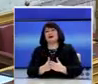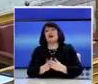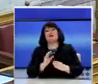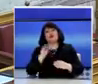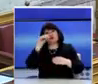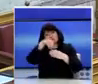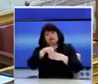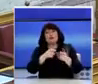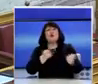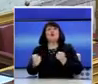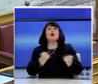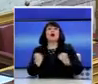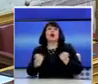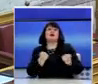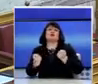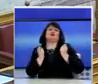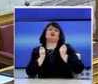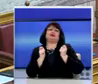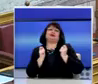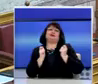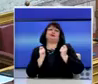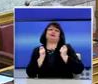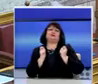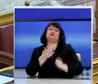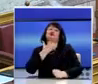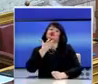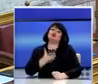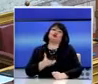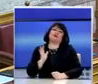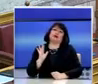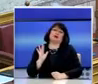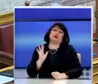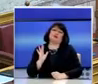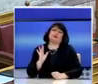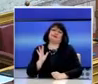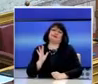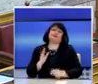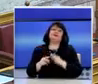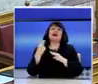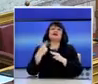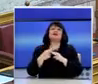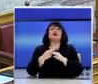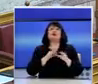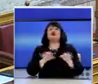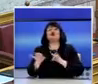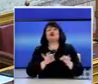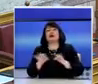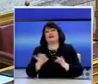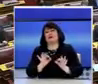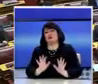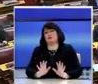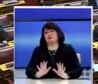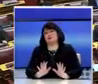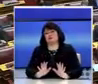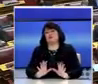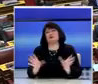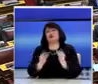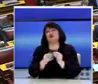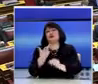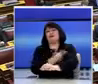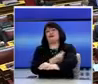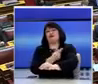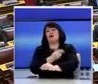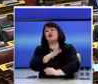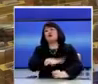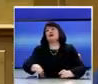οργάνωση αυτού του ενός σοβαρού και αξιόπιστου σχεδίου για τον εμβολιασμό του